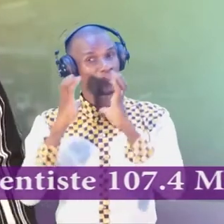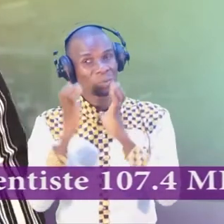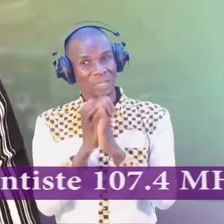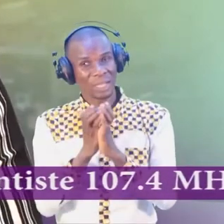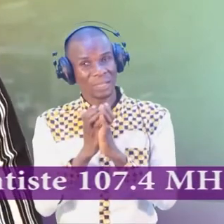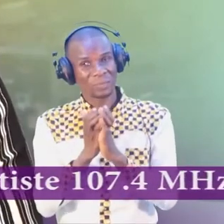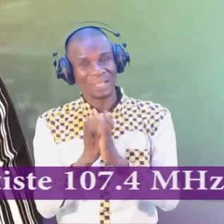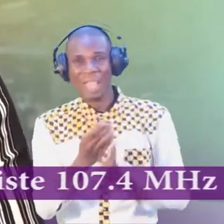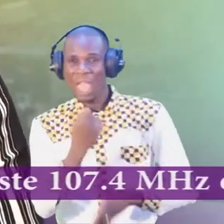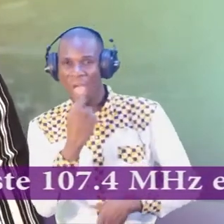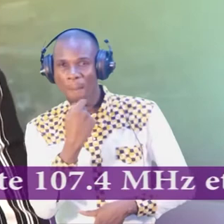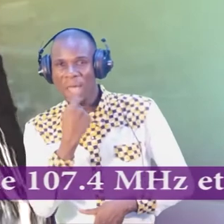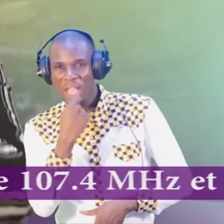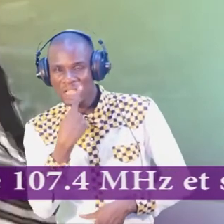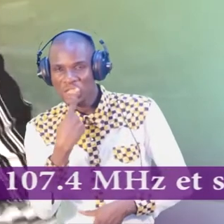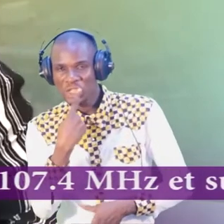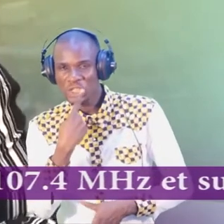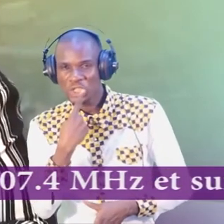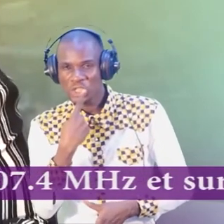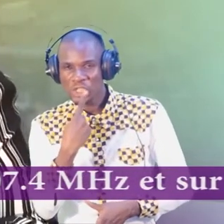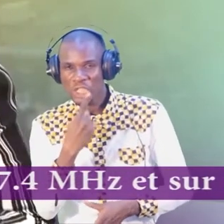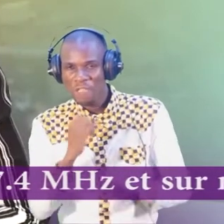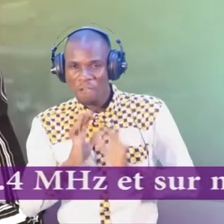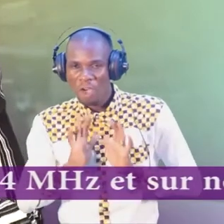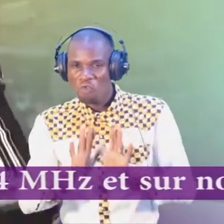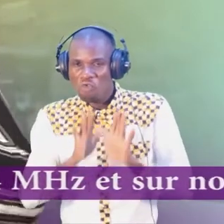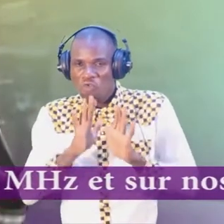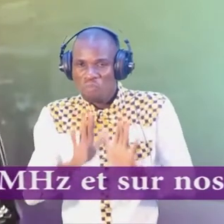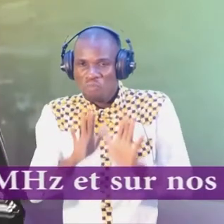Na akusaidie hata kama hujawahi kuomba,